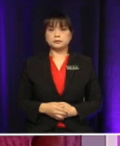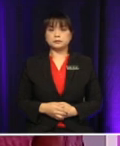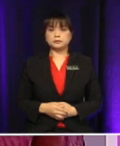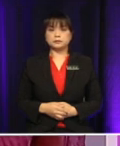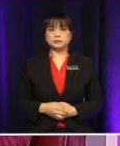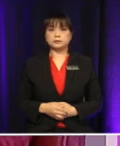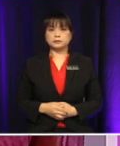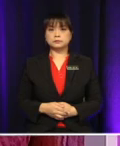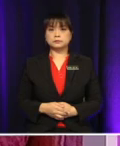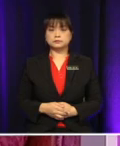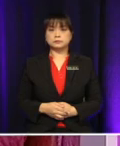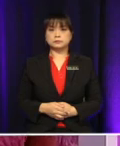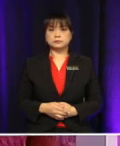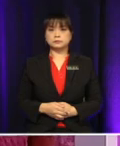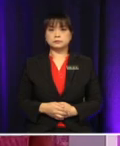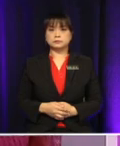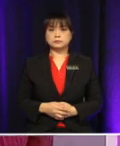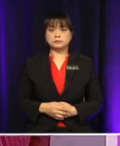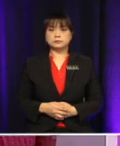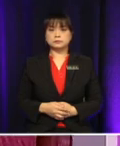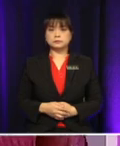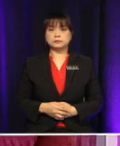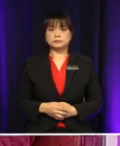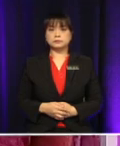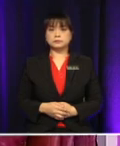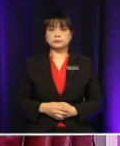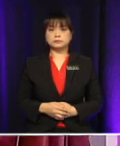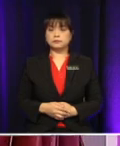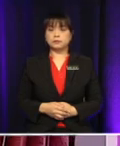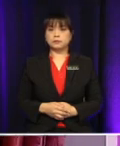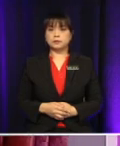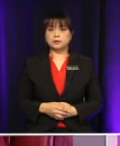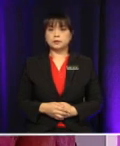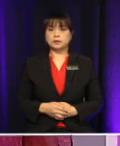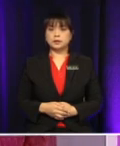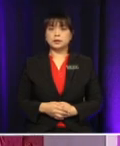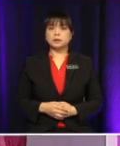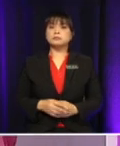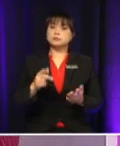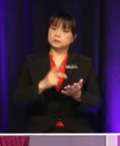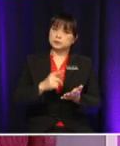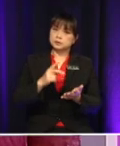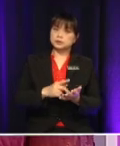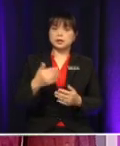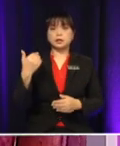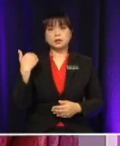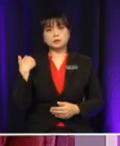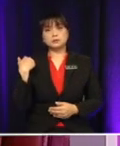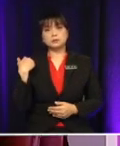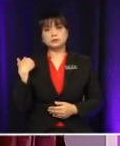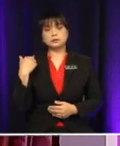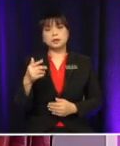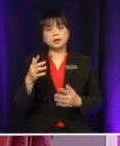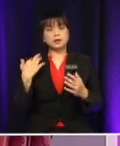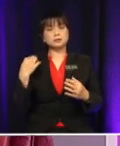Ingatkan berkali-kali apabila dia telah memberi sejenis penyakit bukan Penyakit ini saja Fika kita ada daun sindrome kita ada clien